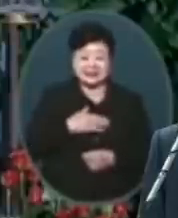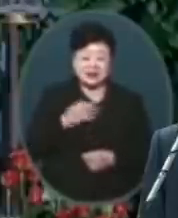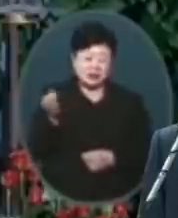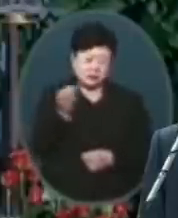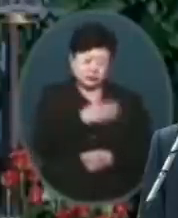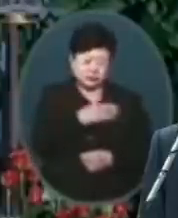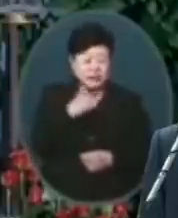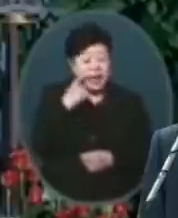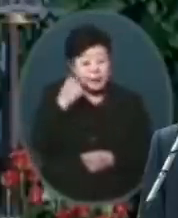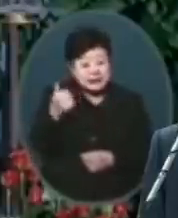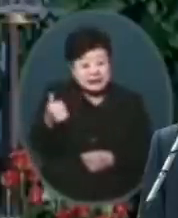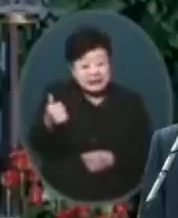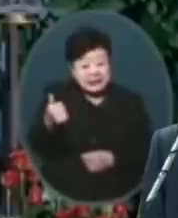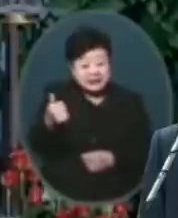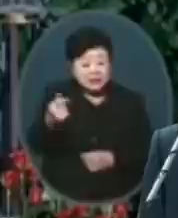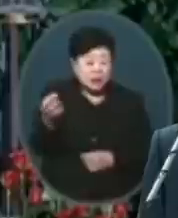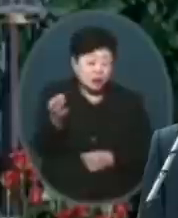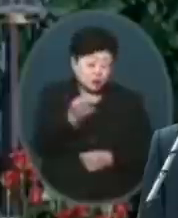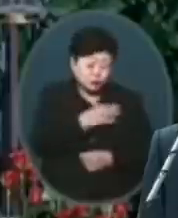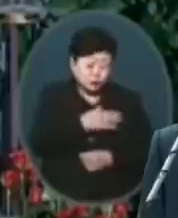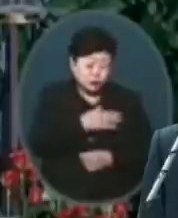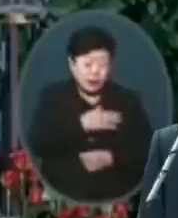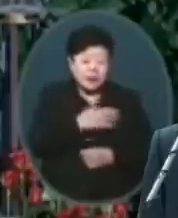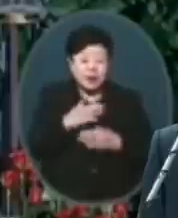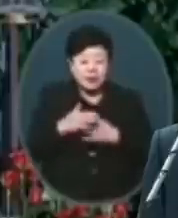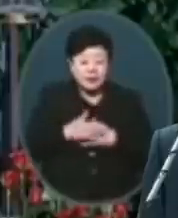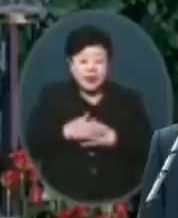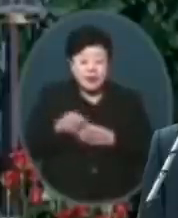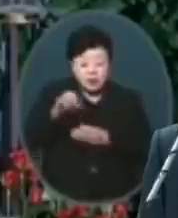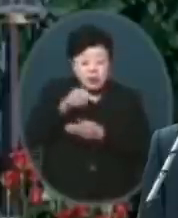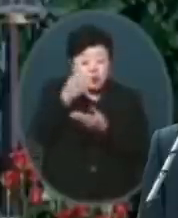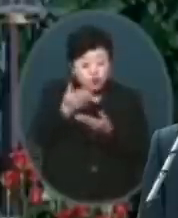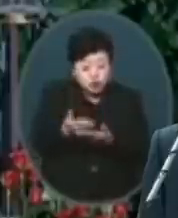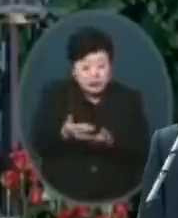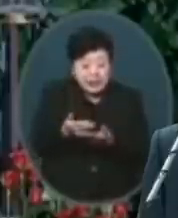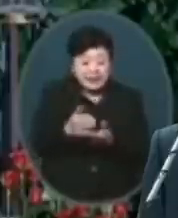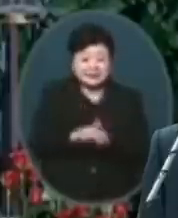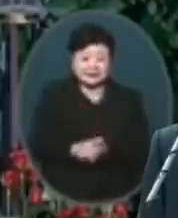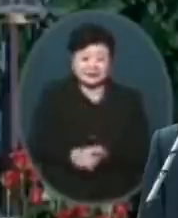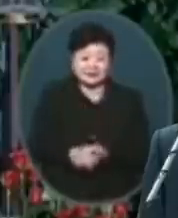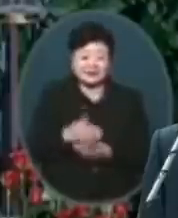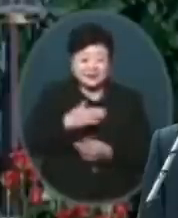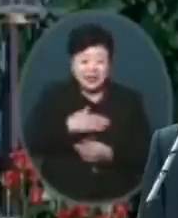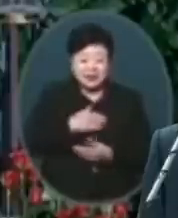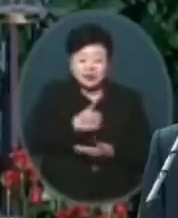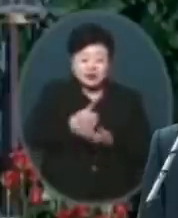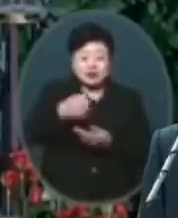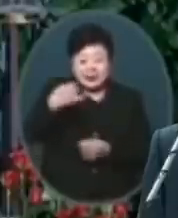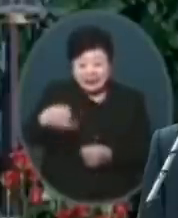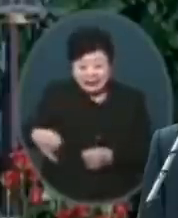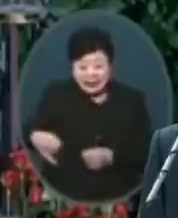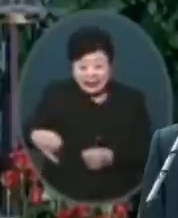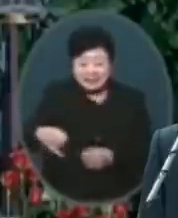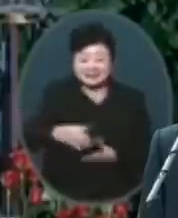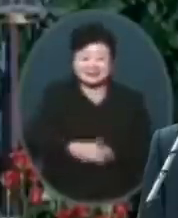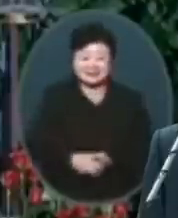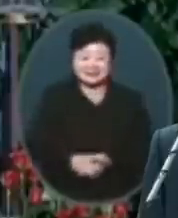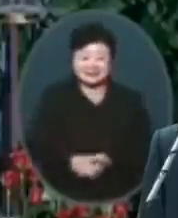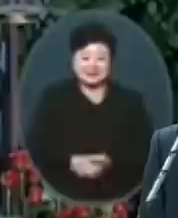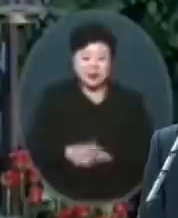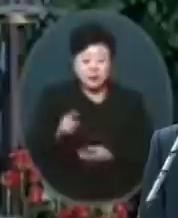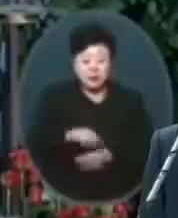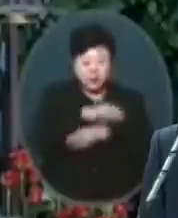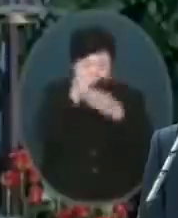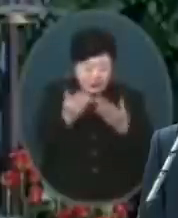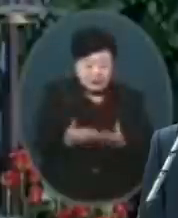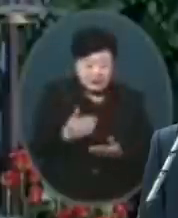부유한 아버지께서 부유함을 나게 쏟아부어 주신다. 나는 주님의 딸이다. 모든